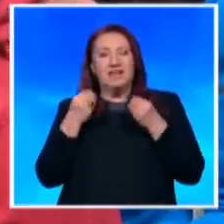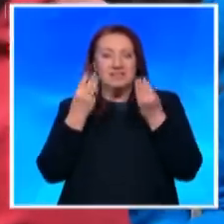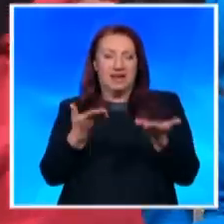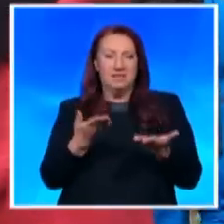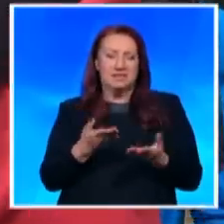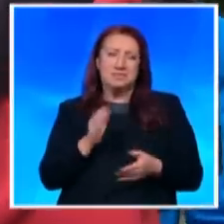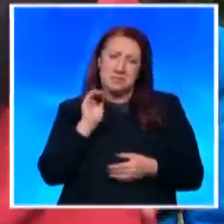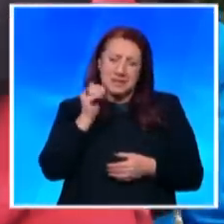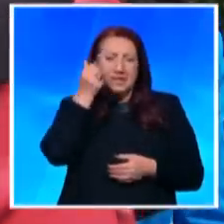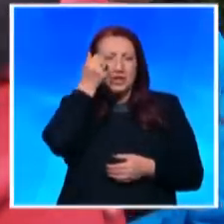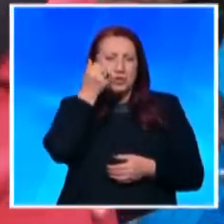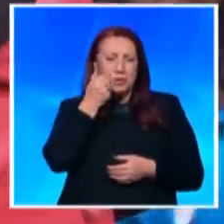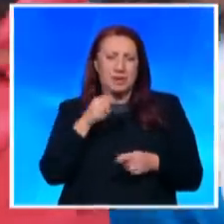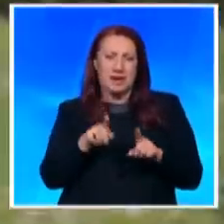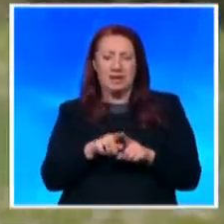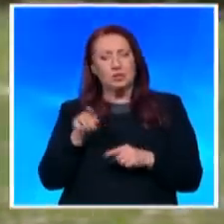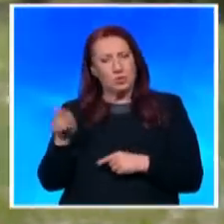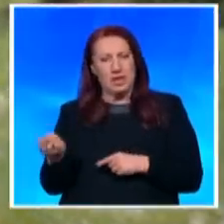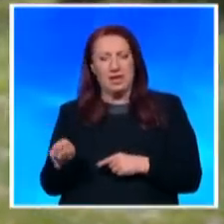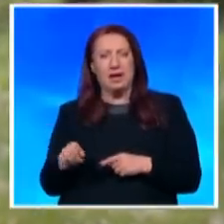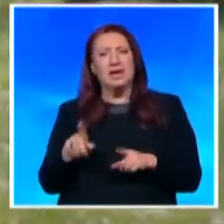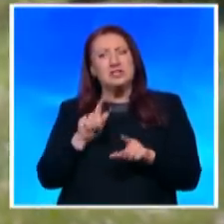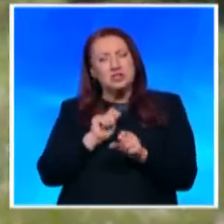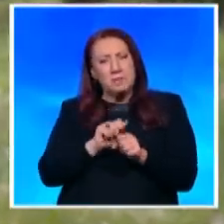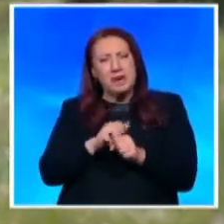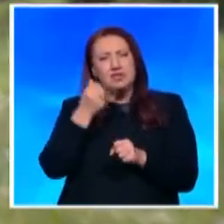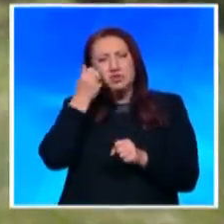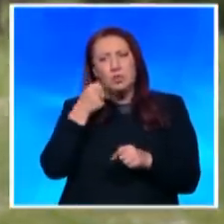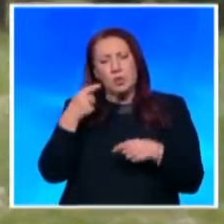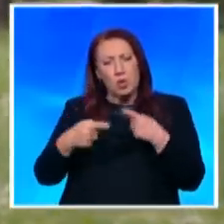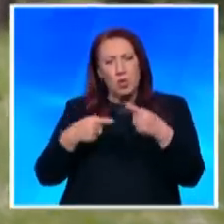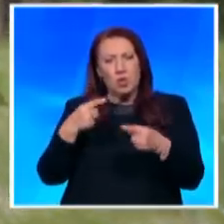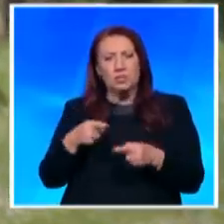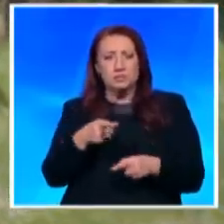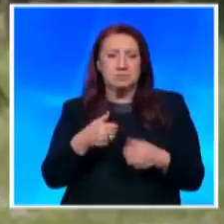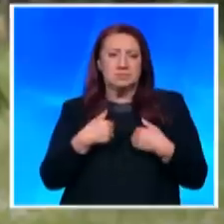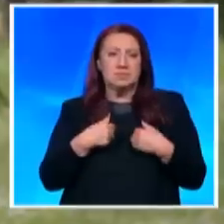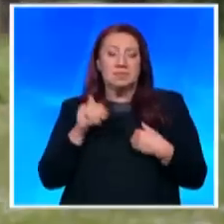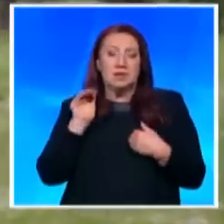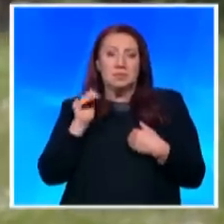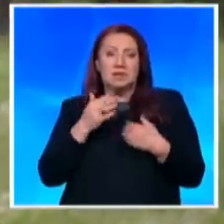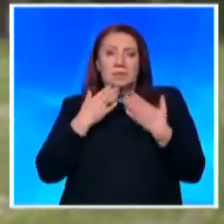защо? И ще предадеш нататък? Да. Че съм благодарен цял живот.